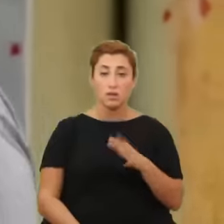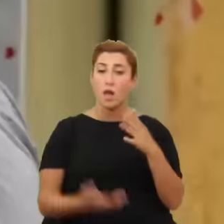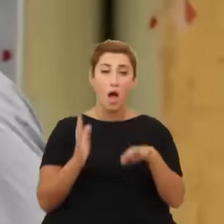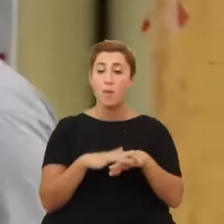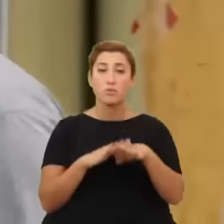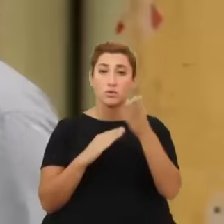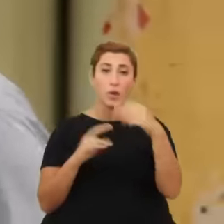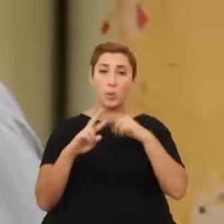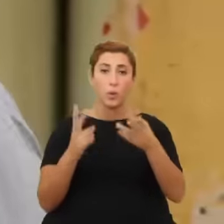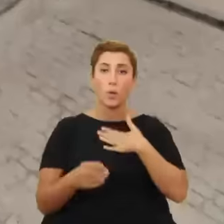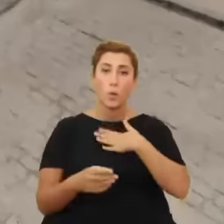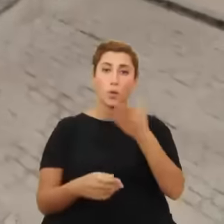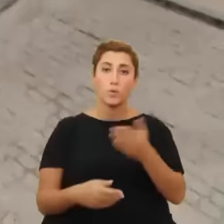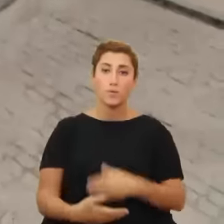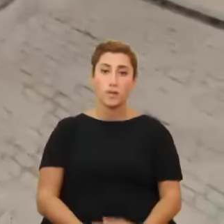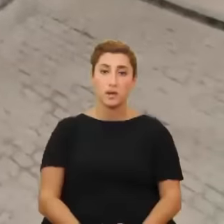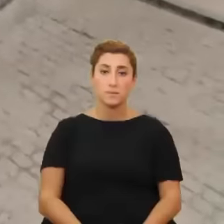Ne yapıyorsun lan sen dükkanın önünde?